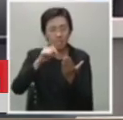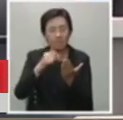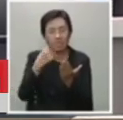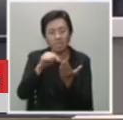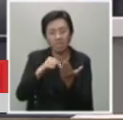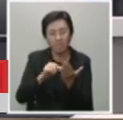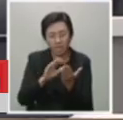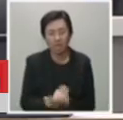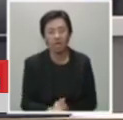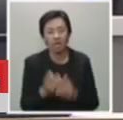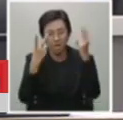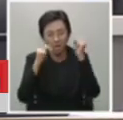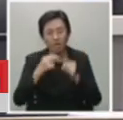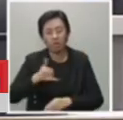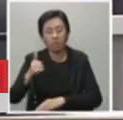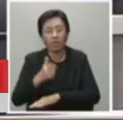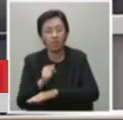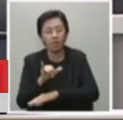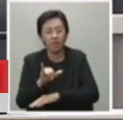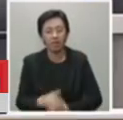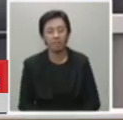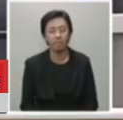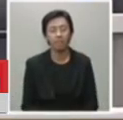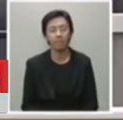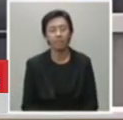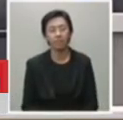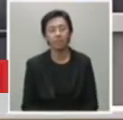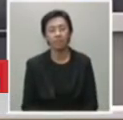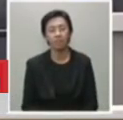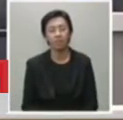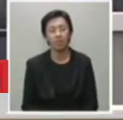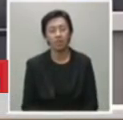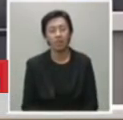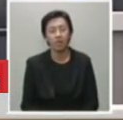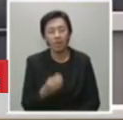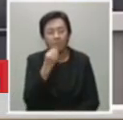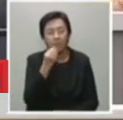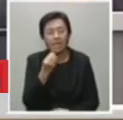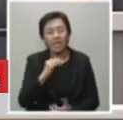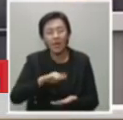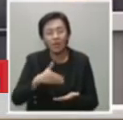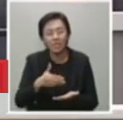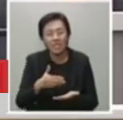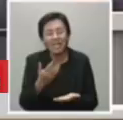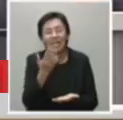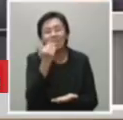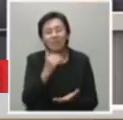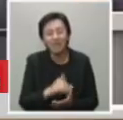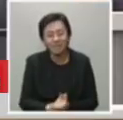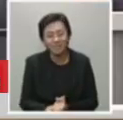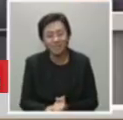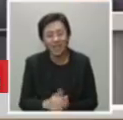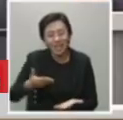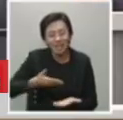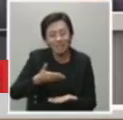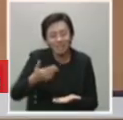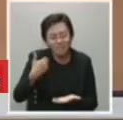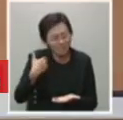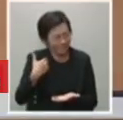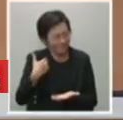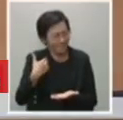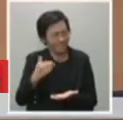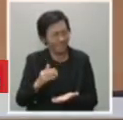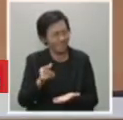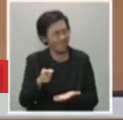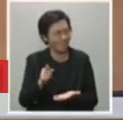านายกรัฐมนตรีต้องไปอยุธยาเลยครับต้องไปกินขนมจีนครับน้ำยาเยอะที่นั่น ท่านจุลพันธ์ประท้วงเรื่องอะไร